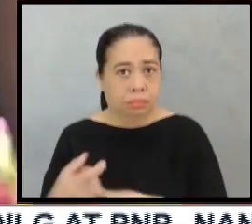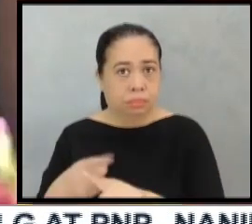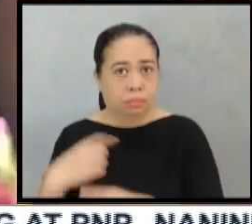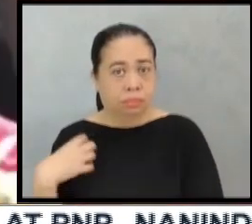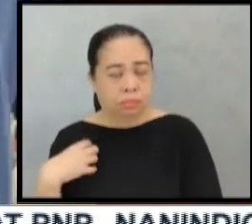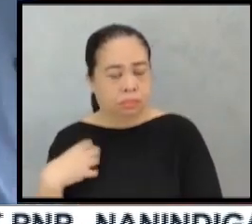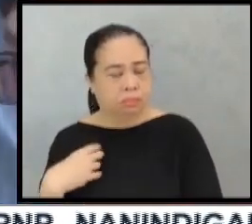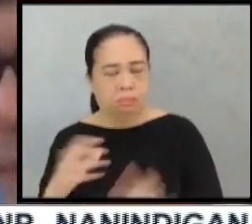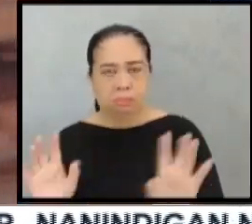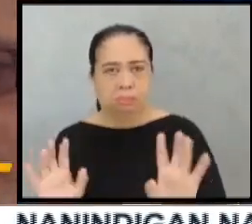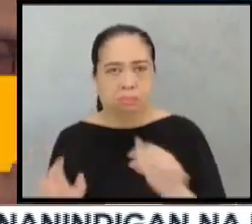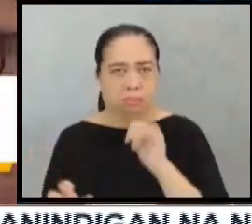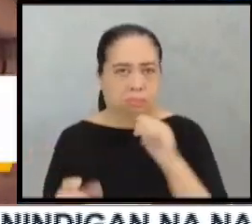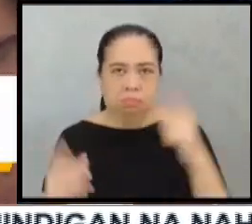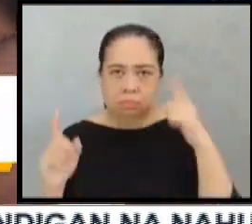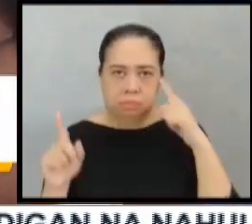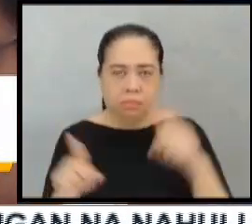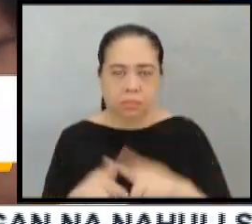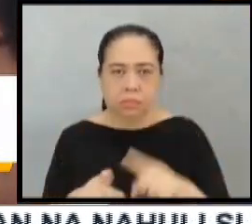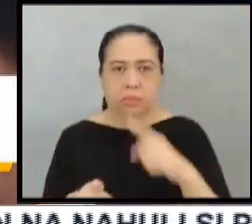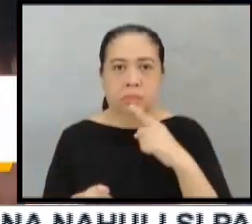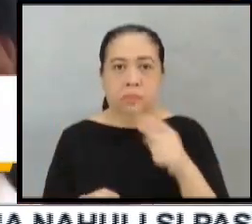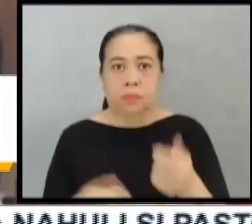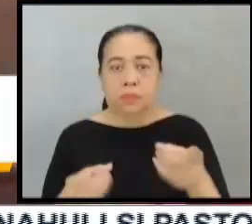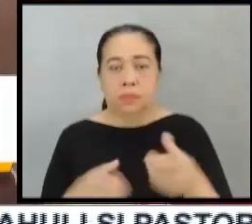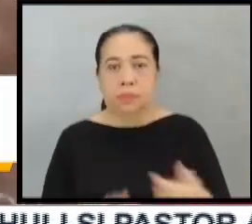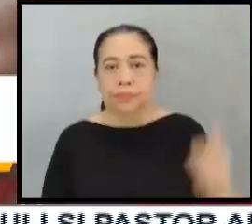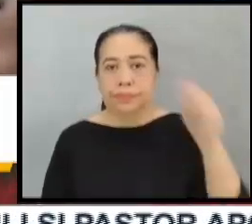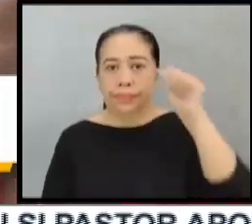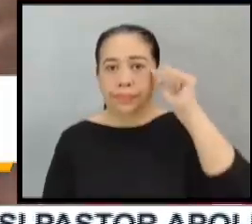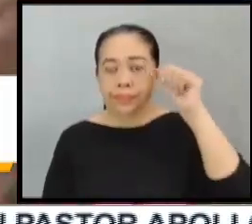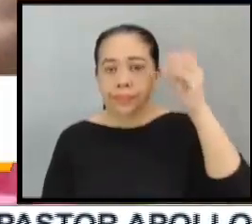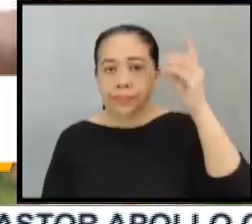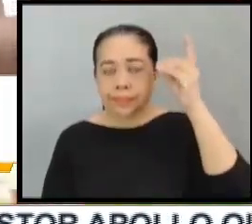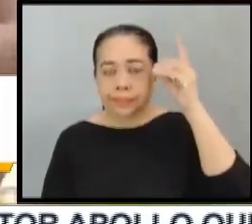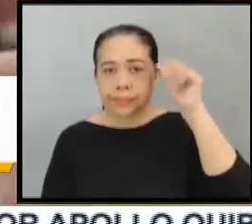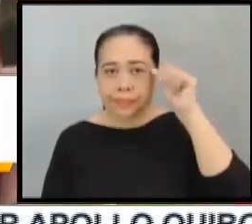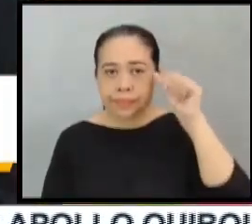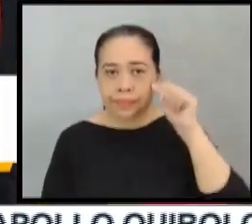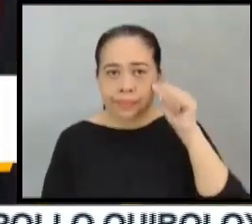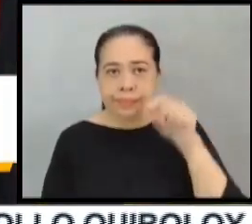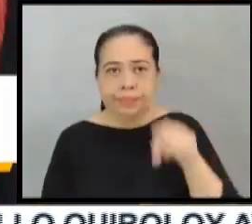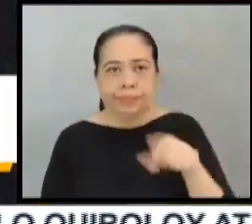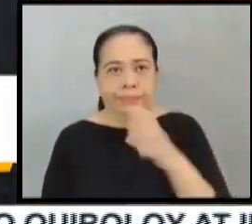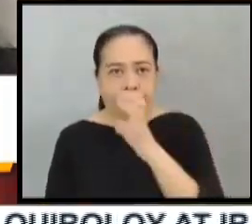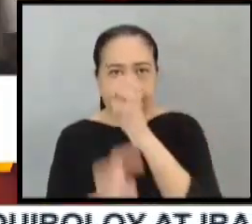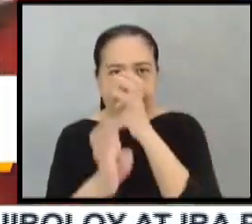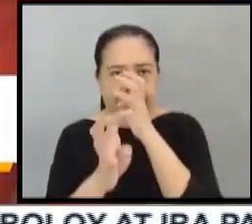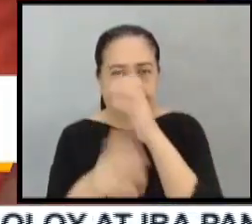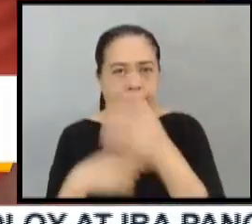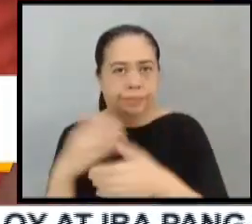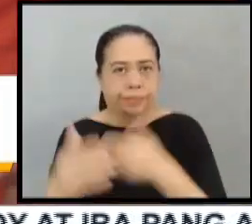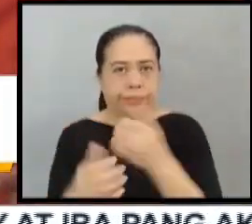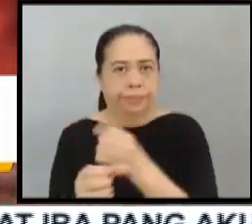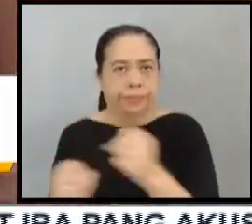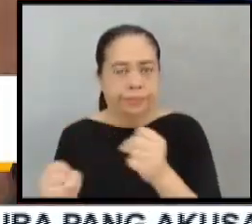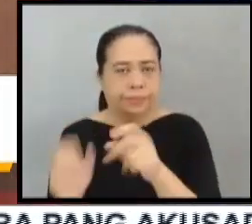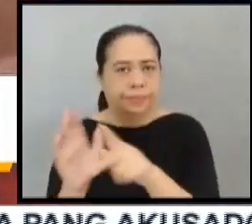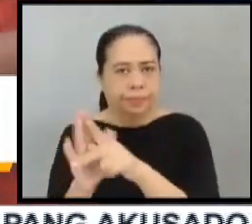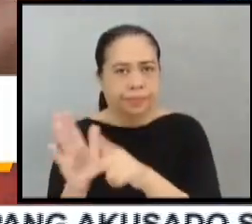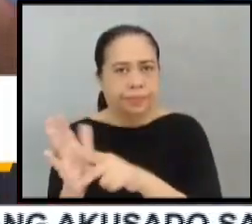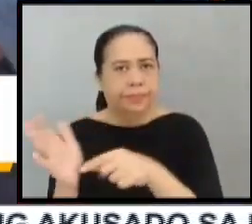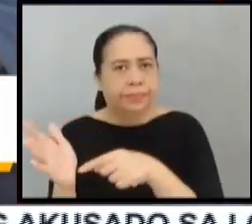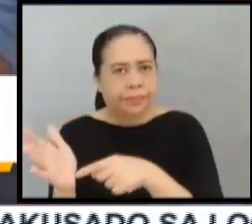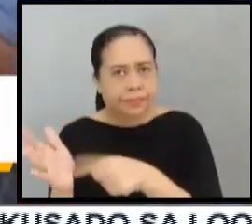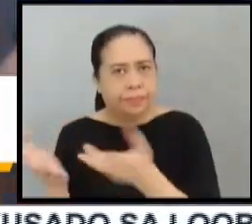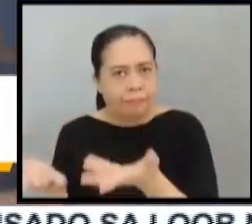Ayon kay DND Spokesperson Director Arsenio Andolong, nasa ilalim ng strictong operational security protocol ang mga pasilidad